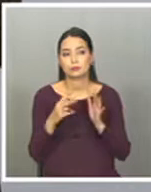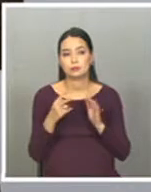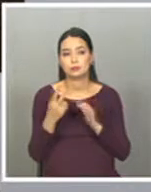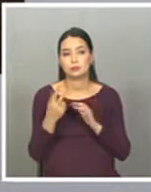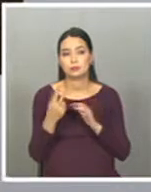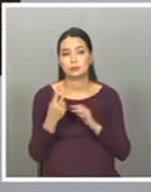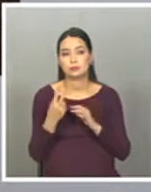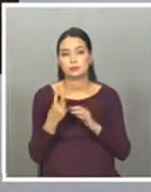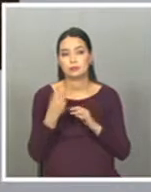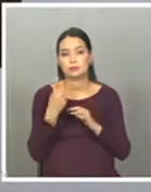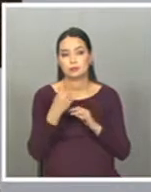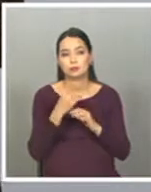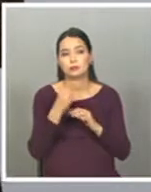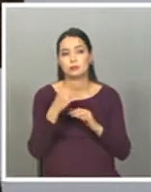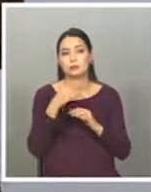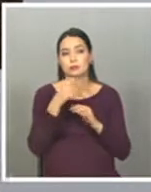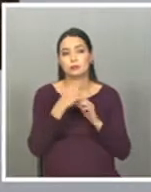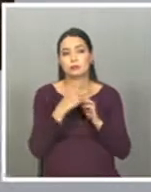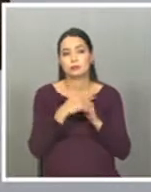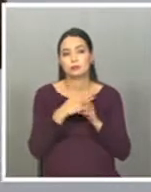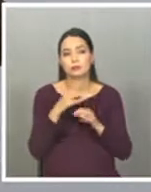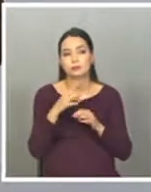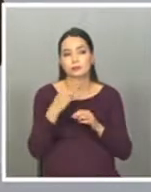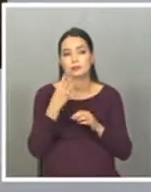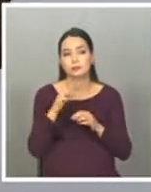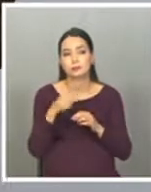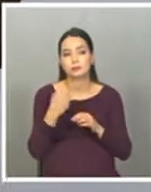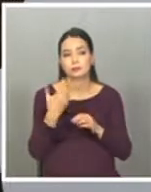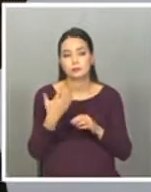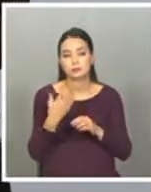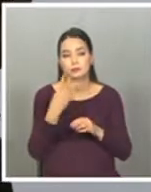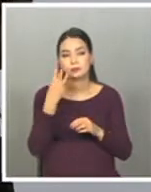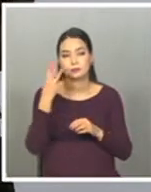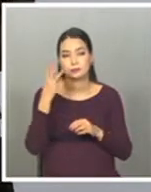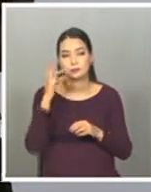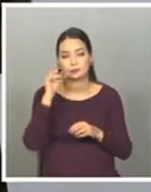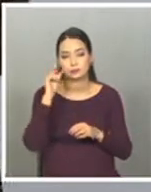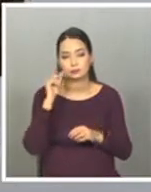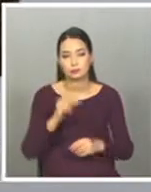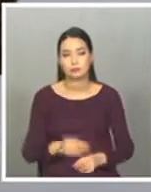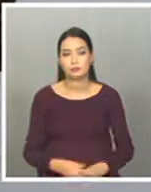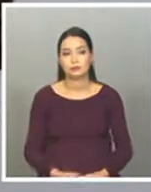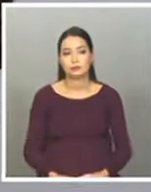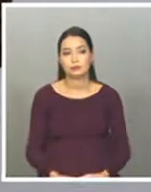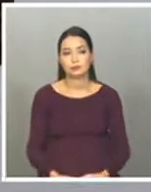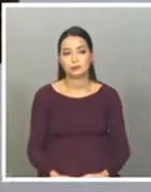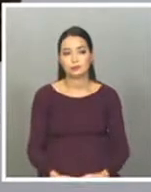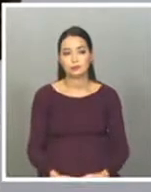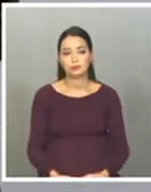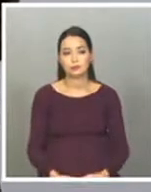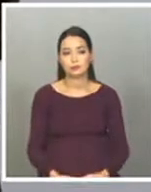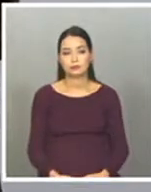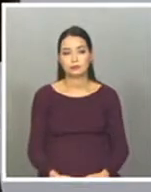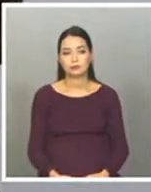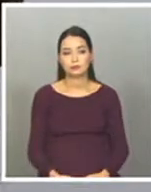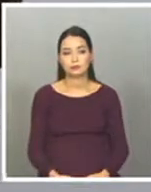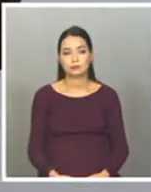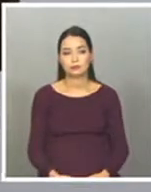көбейтілген m-ның 3,5 дәрежесі бөлінген 8 көбейтілген n-ның 2-ден 1 дәрежесі, және сыртында